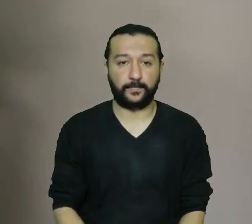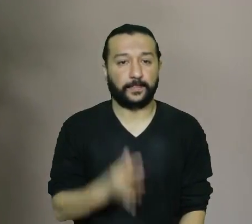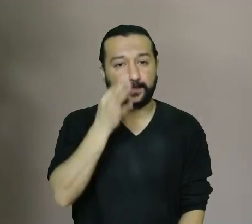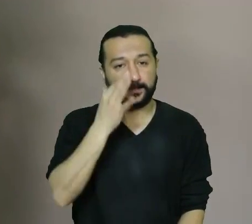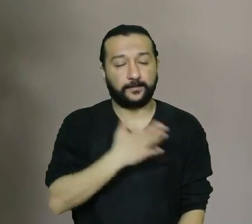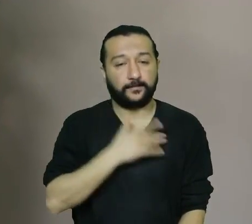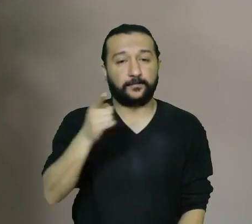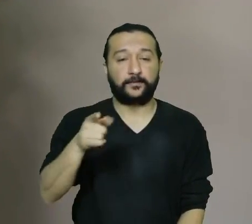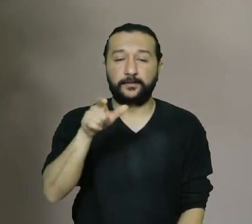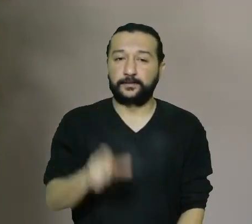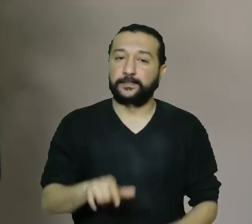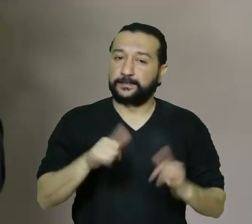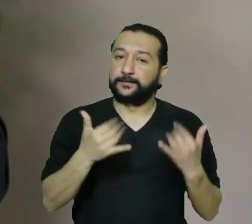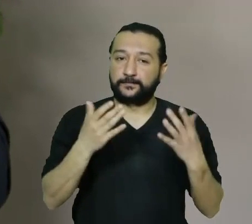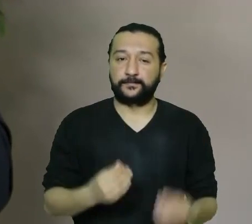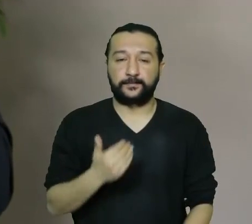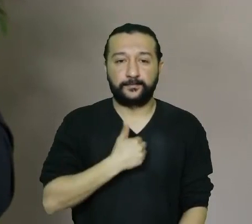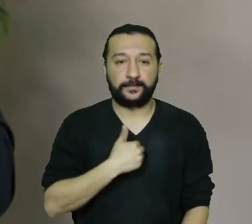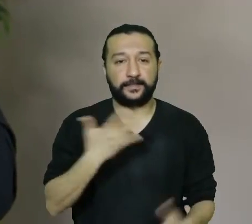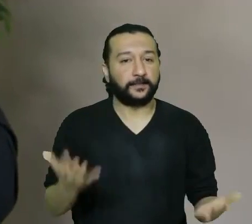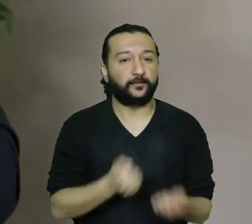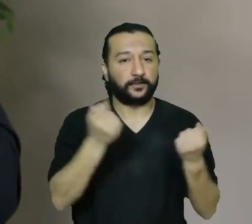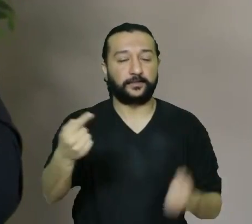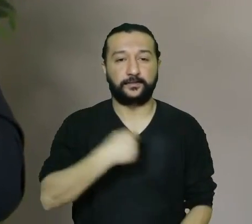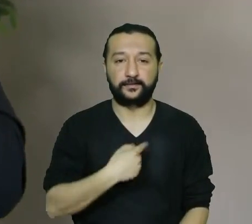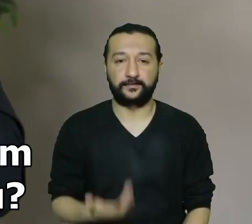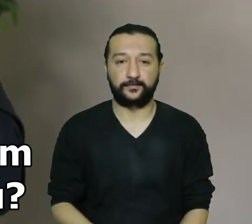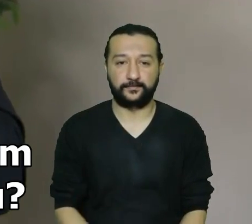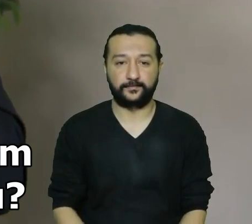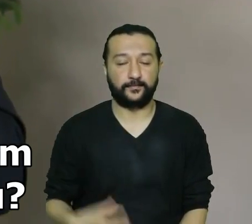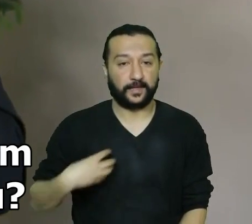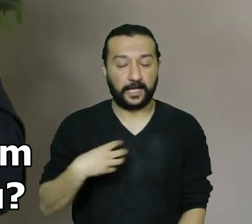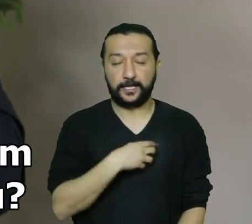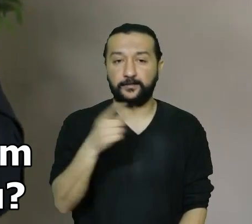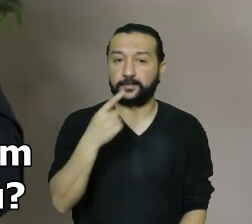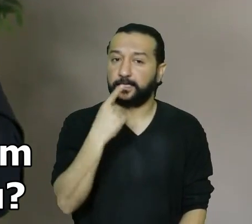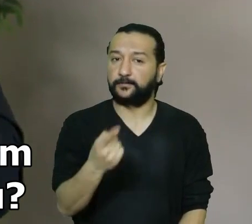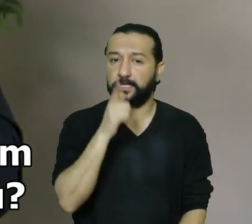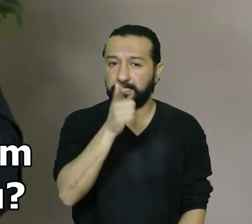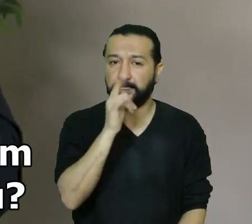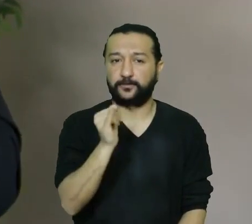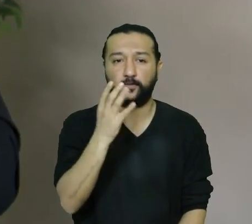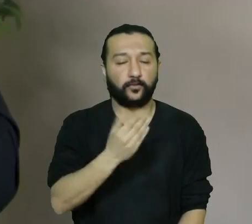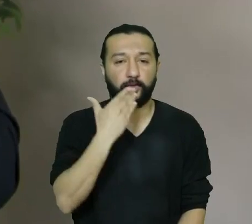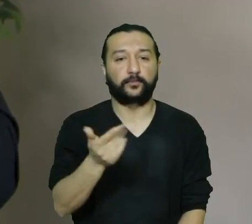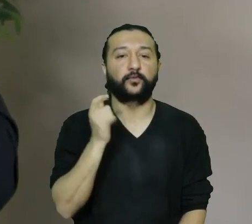Canım Oslan oğlum, beni nasıl kurtardın? Anasına nasıl söyleyecektim sesinin çok kötü